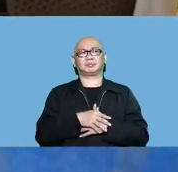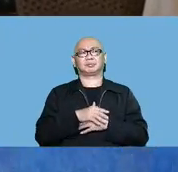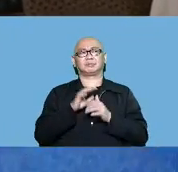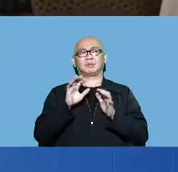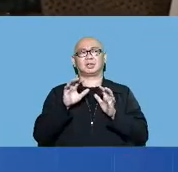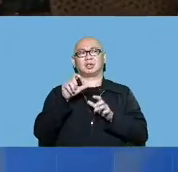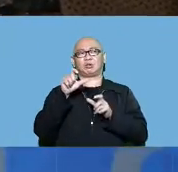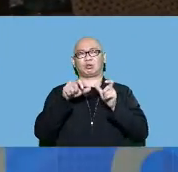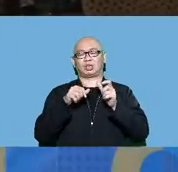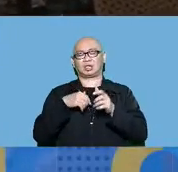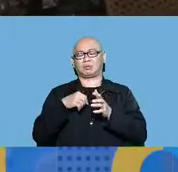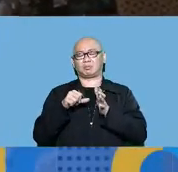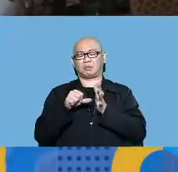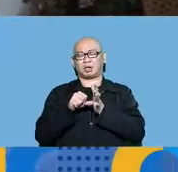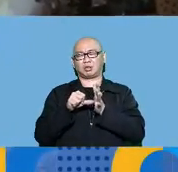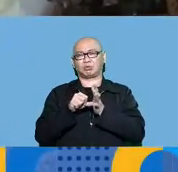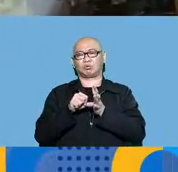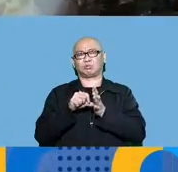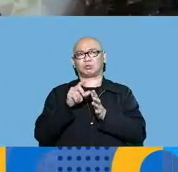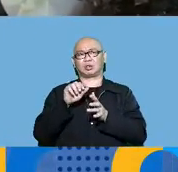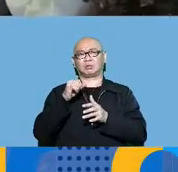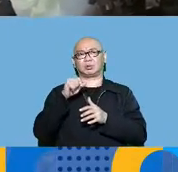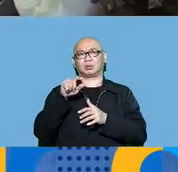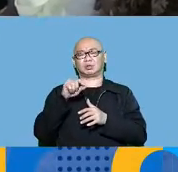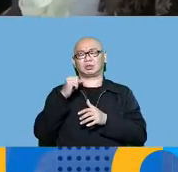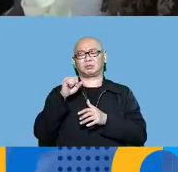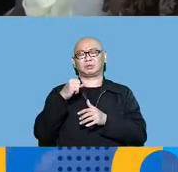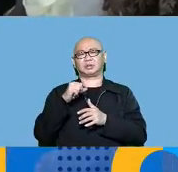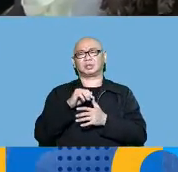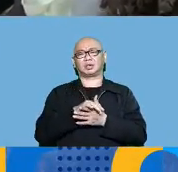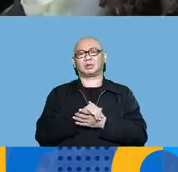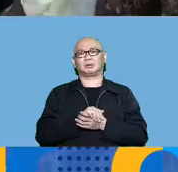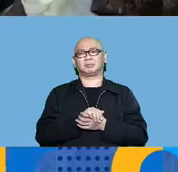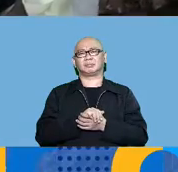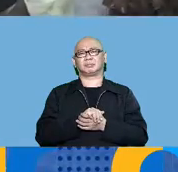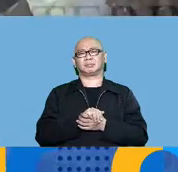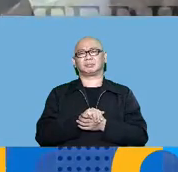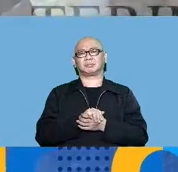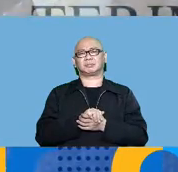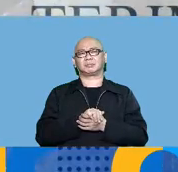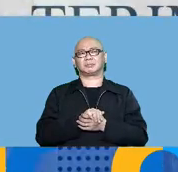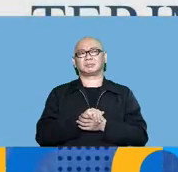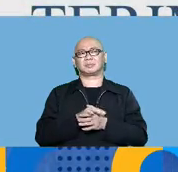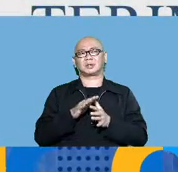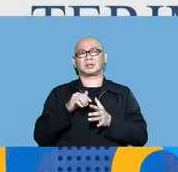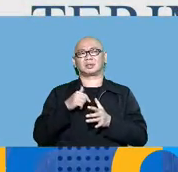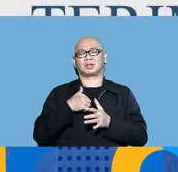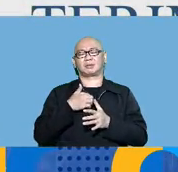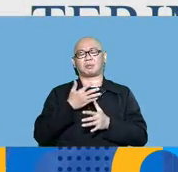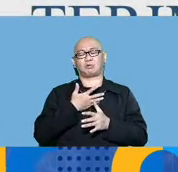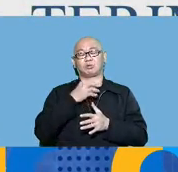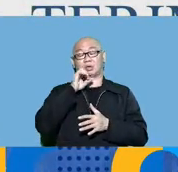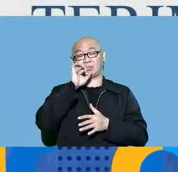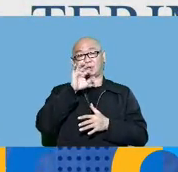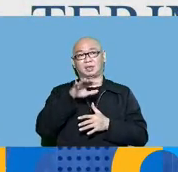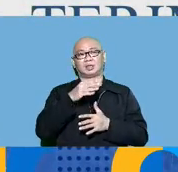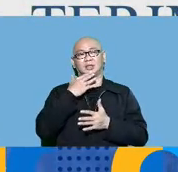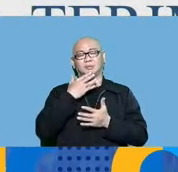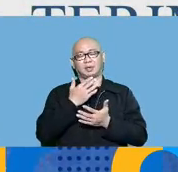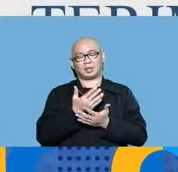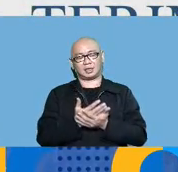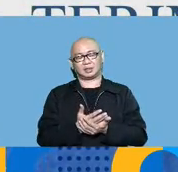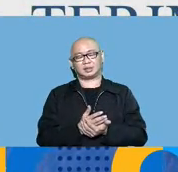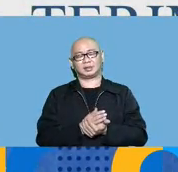banyak orang yang membantu. Tanpa itu saya pikir tidak ada apa-apanya. Barangkali itu yang ingin saya sampaikan. Terima